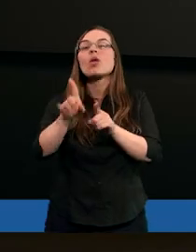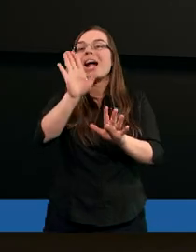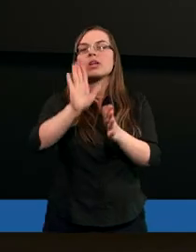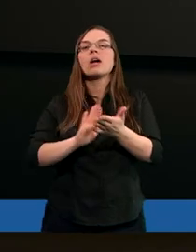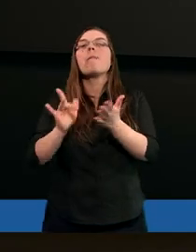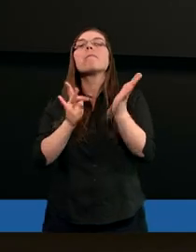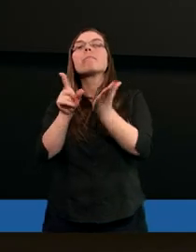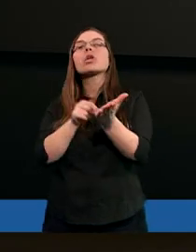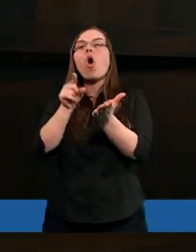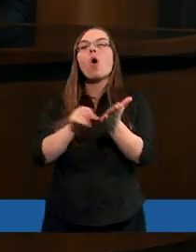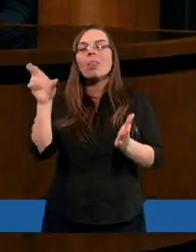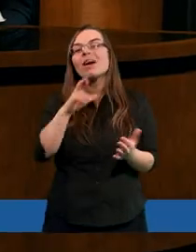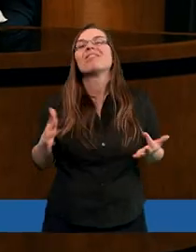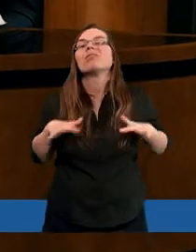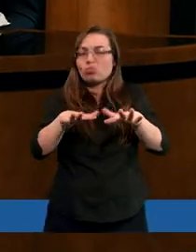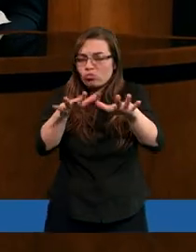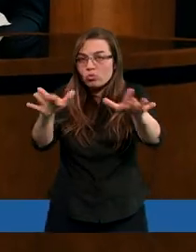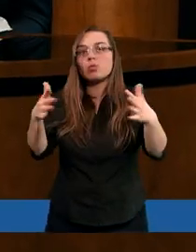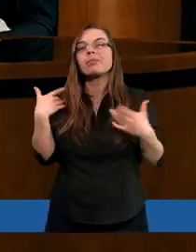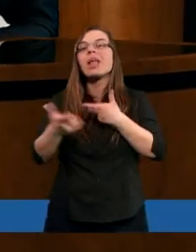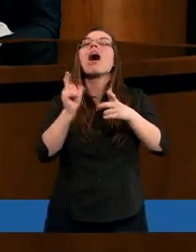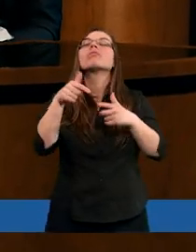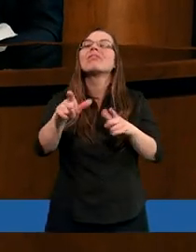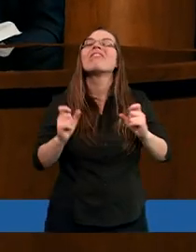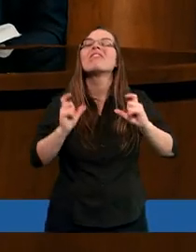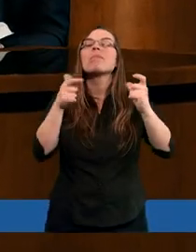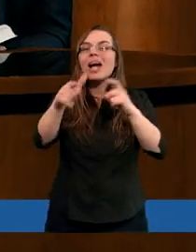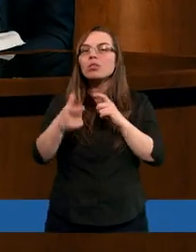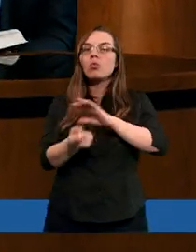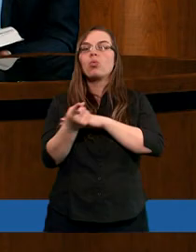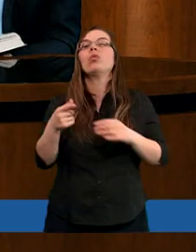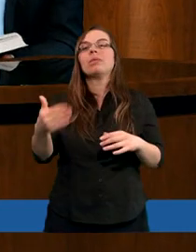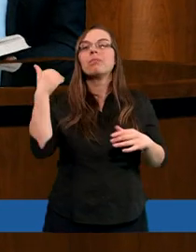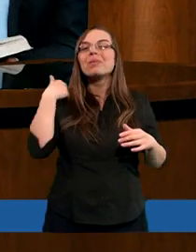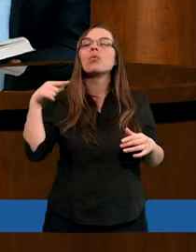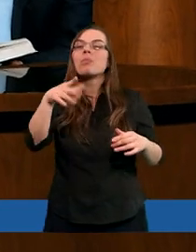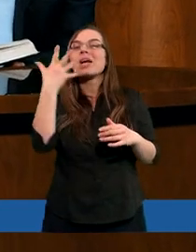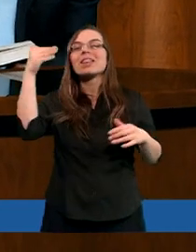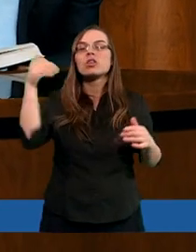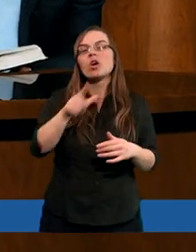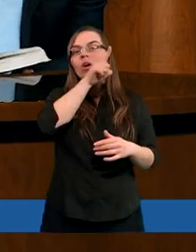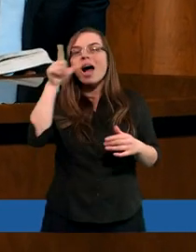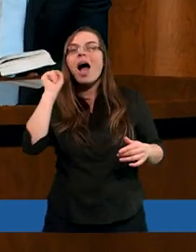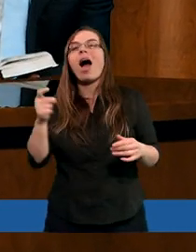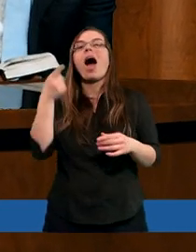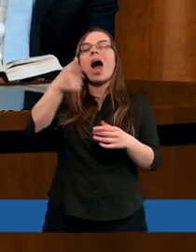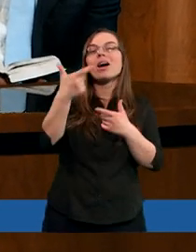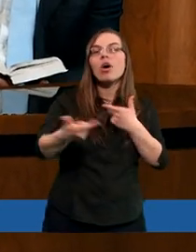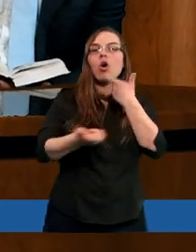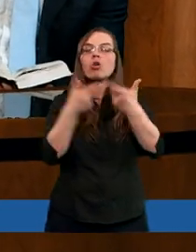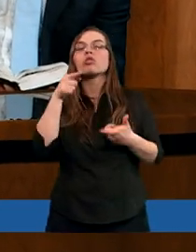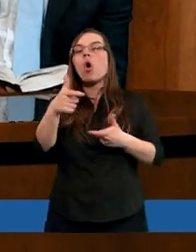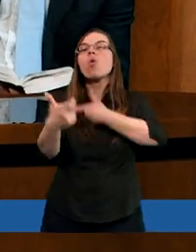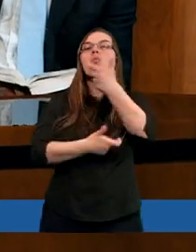Piotr. Wiele, ale tu w tym wypadku, że było pięć tysięcy ludzi, jak kazał, no i